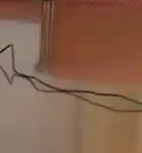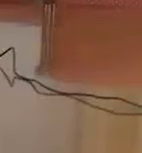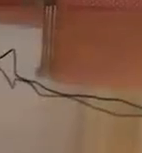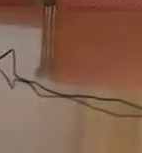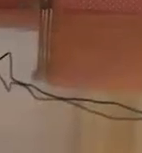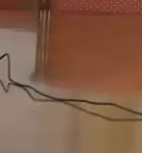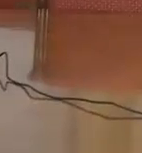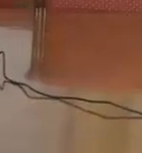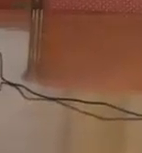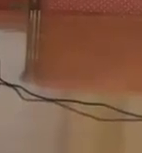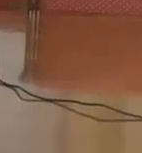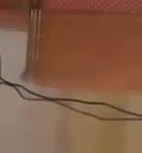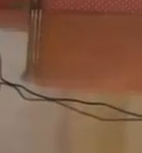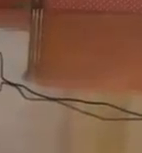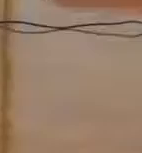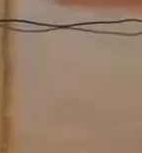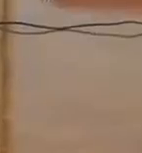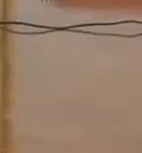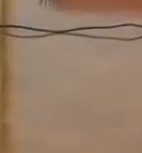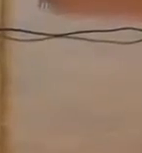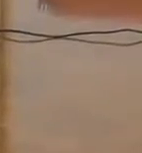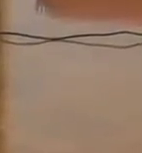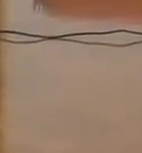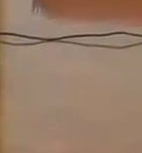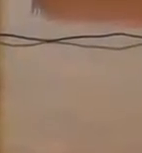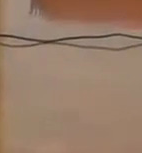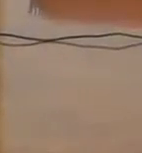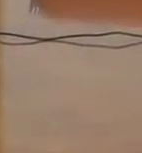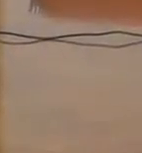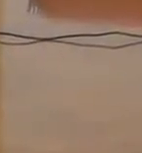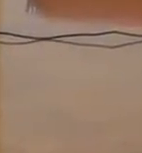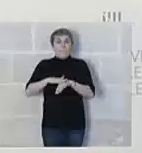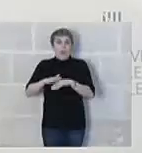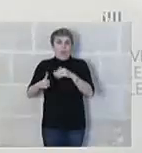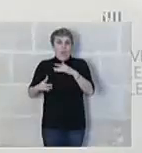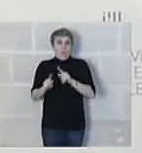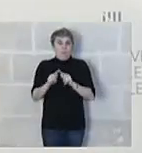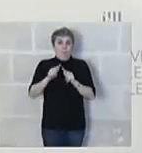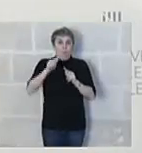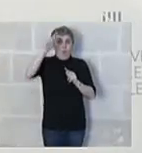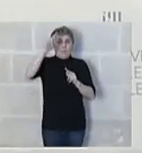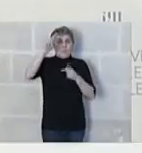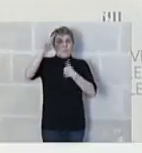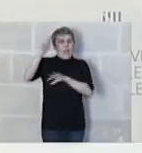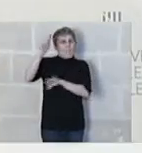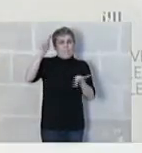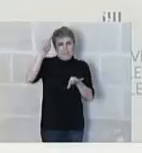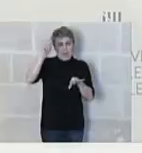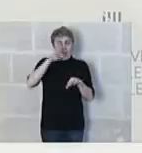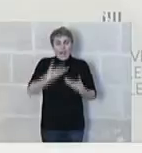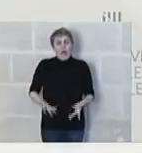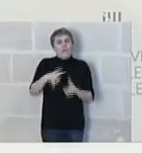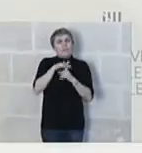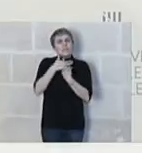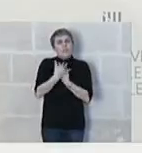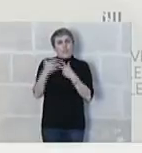previsions. Armengol ha aprofitat la compareixença per enviar un missatge de tranquil·litat respecte de la pandèmia. Encara tenim una situació de tenir molt de